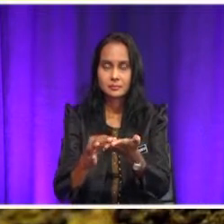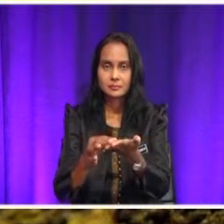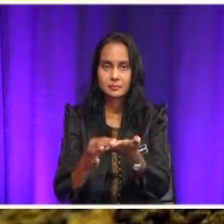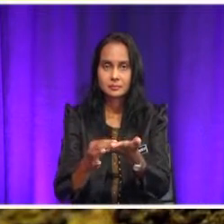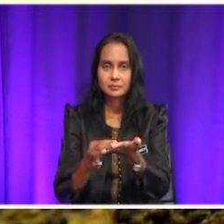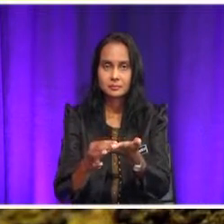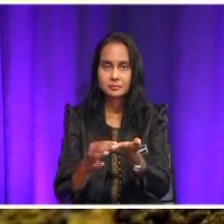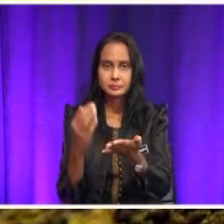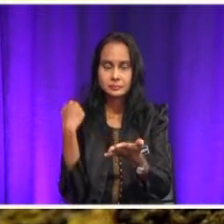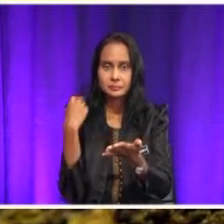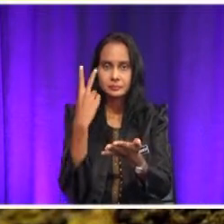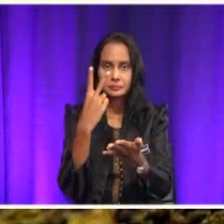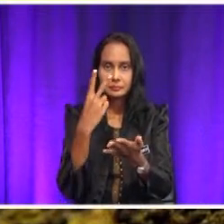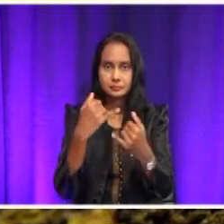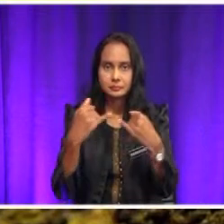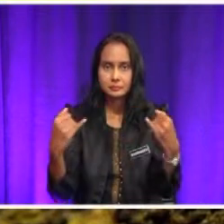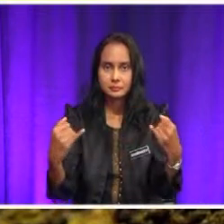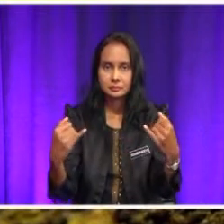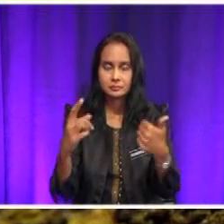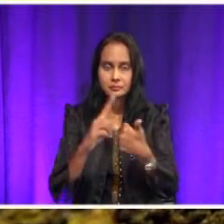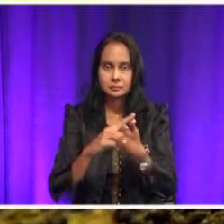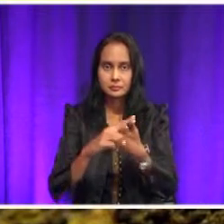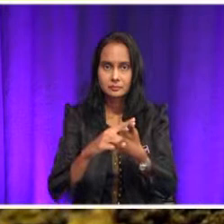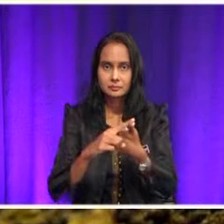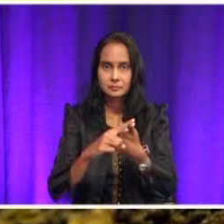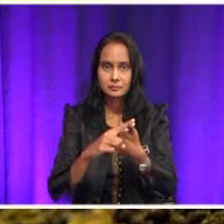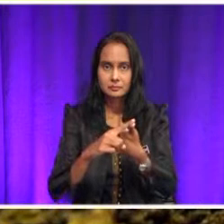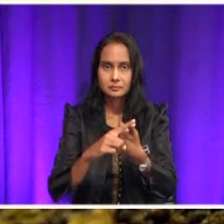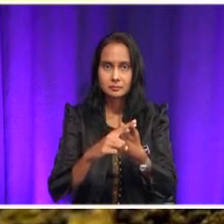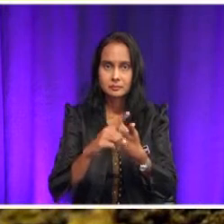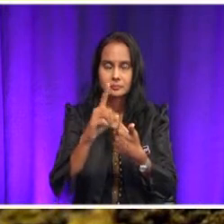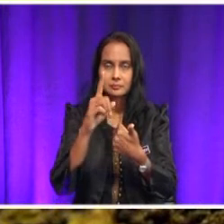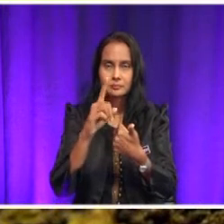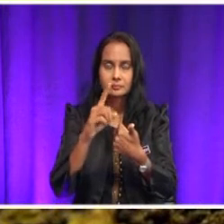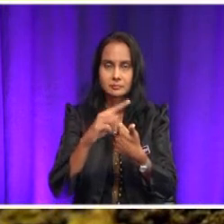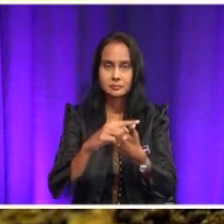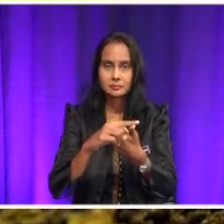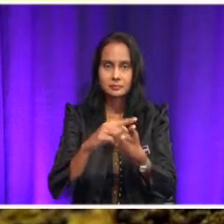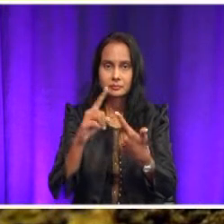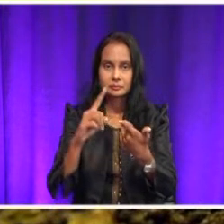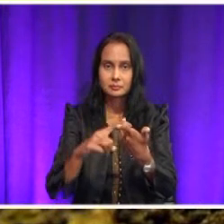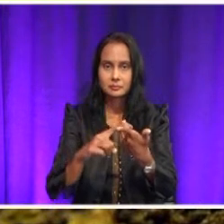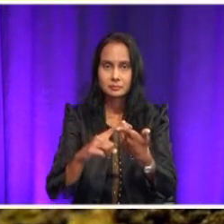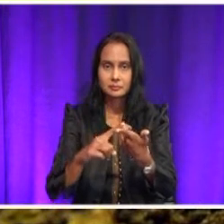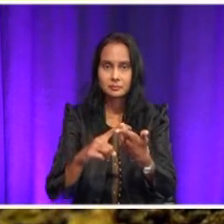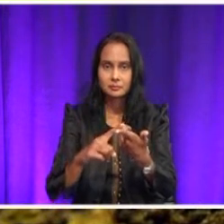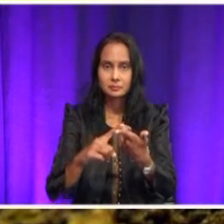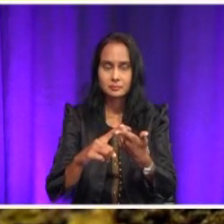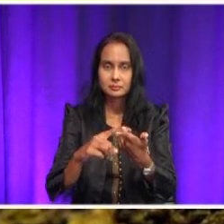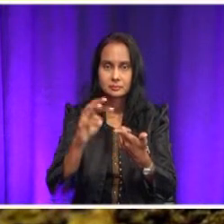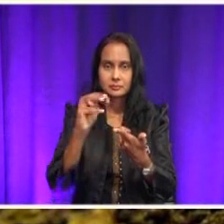jenis tumbuhan kita tidak tahu satu tumbuhan dikotiliden dan satu lagi adalah tumbuhan monokotiliden